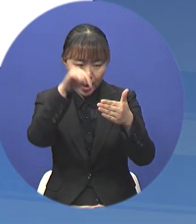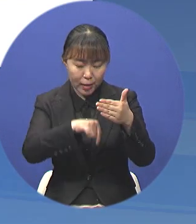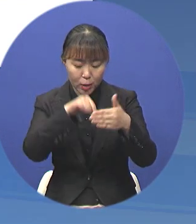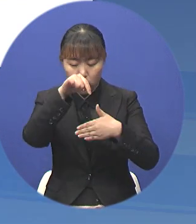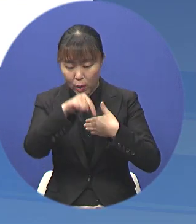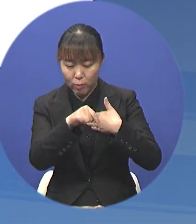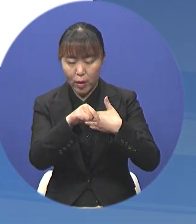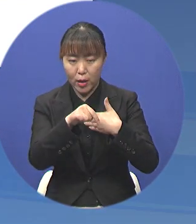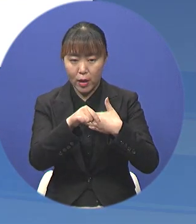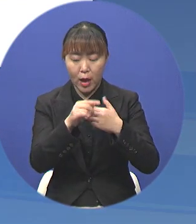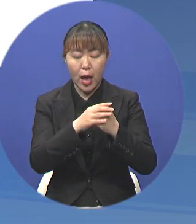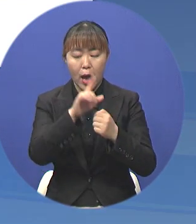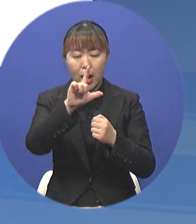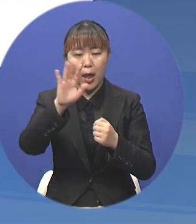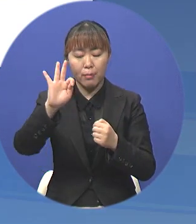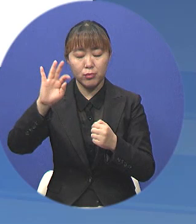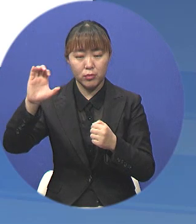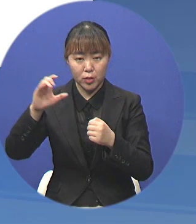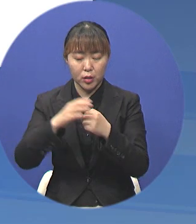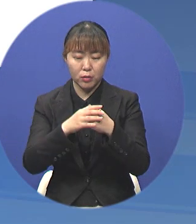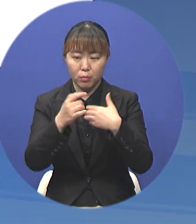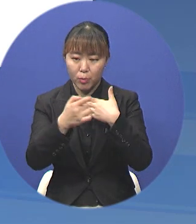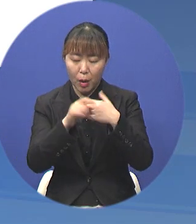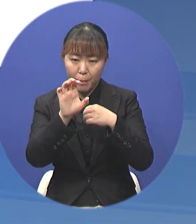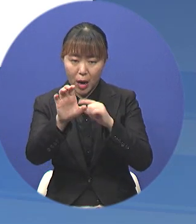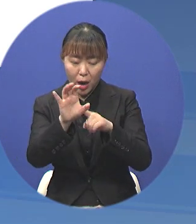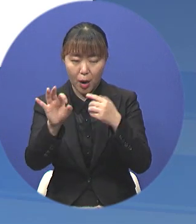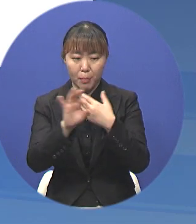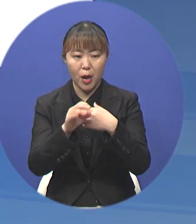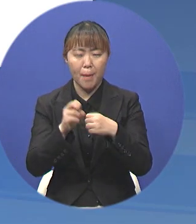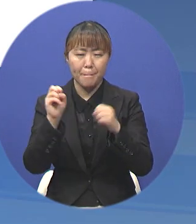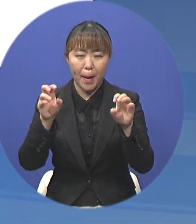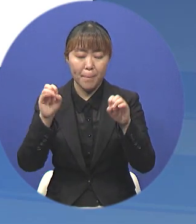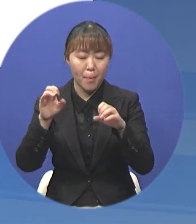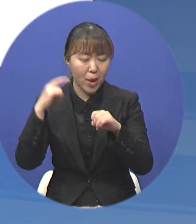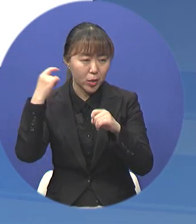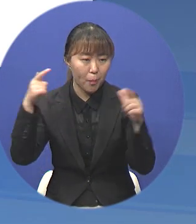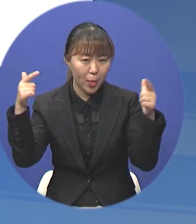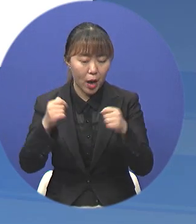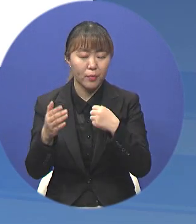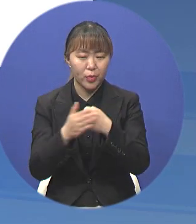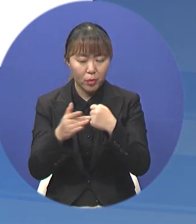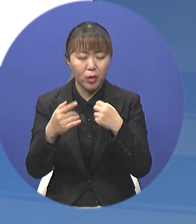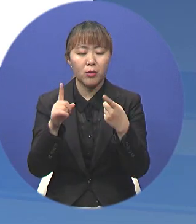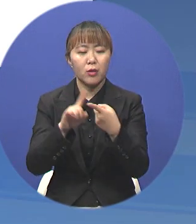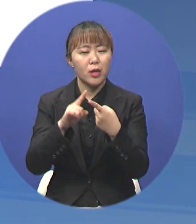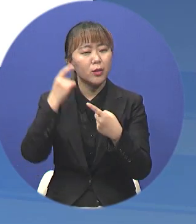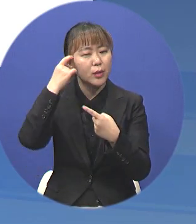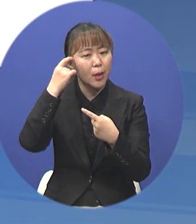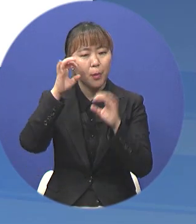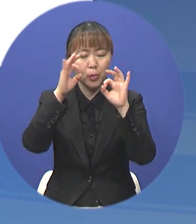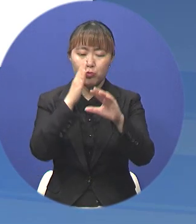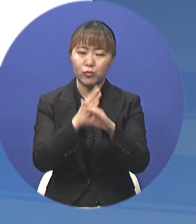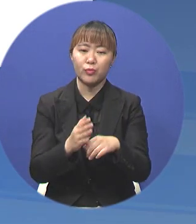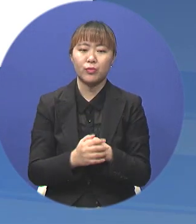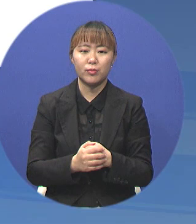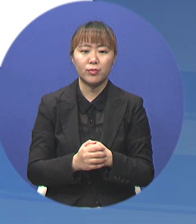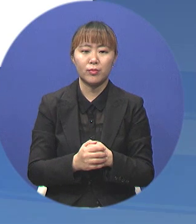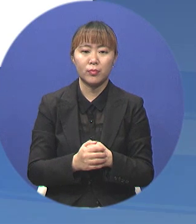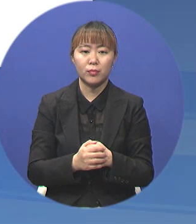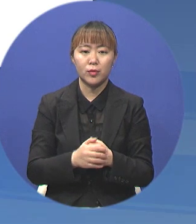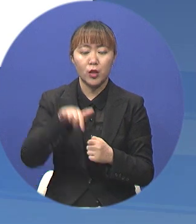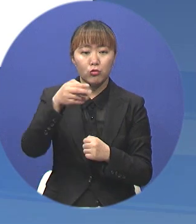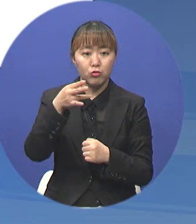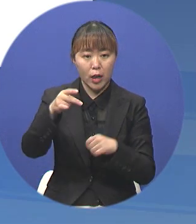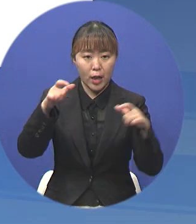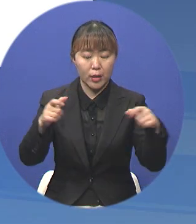외부에 NFC 단말기를 태그해야 경보음이 해제되는 방식의 NFC 방식 등을 고려 중입니다.